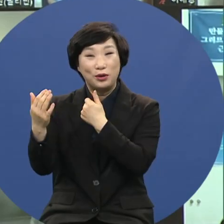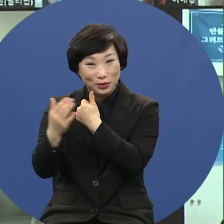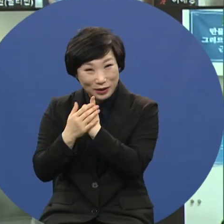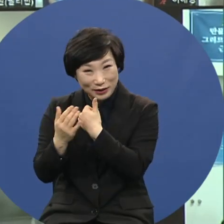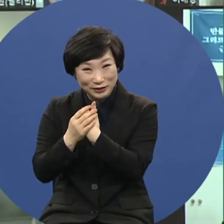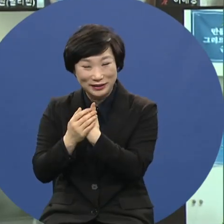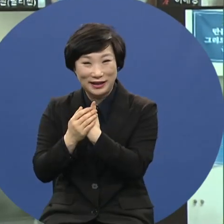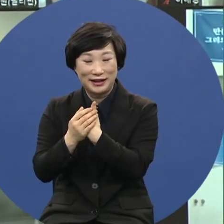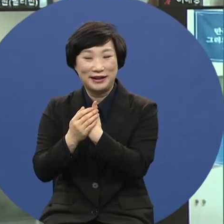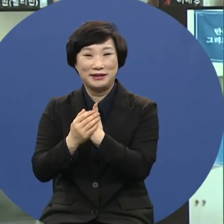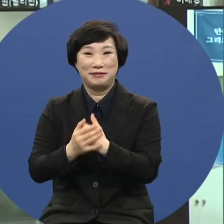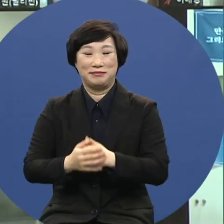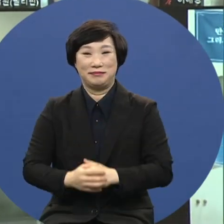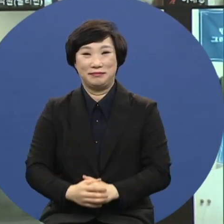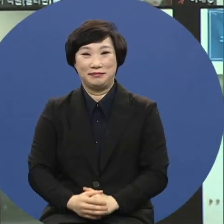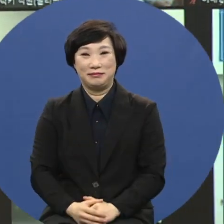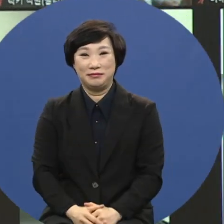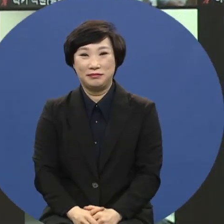도와줄게.